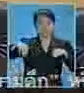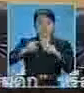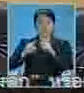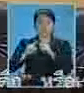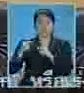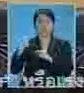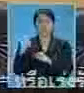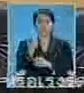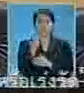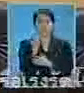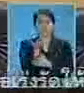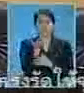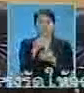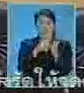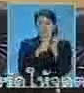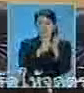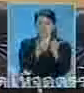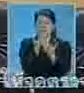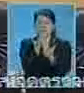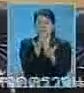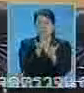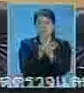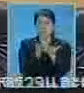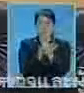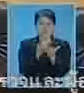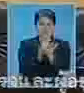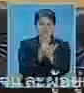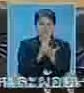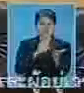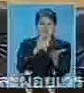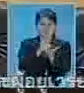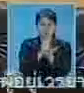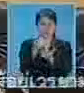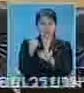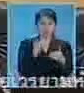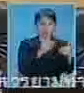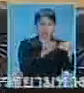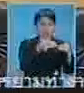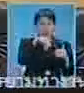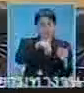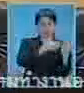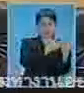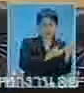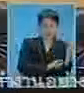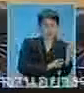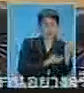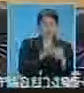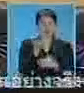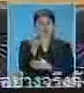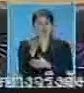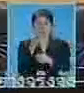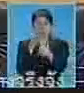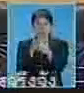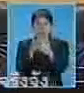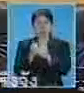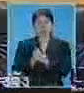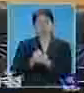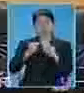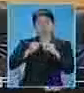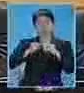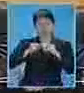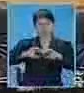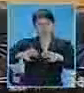อขอเม็ดเงินมาโดยตรงที่กองสลากหรือเสนอมาผ่านสำนักรัฐวิสาหกิจที่กระทรวง